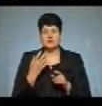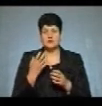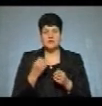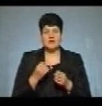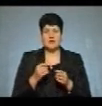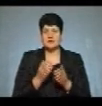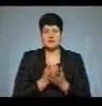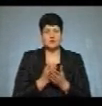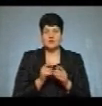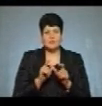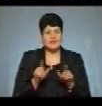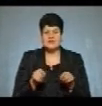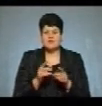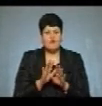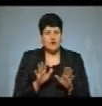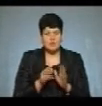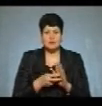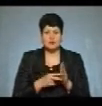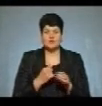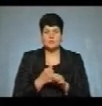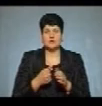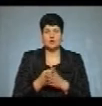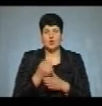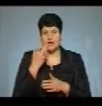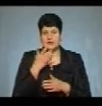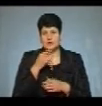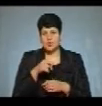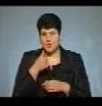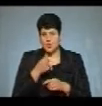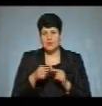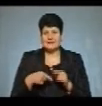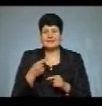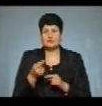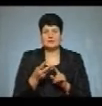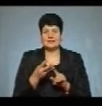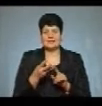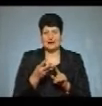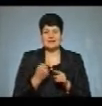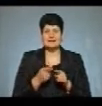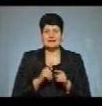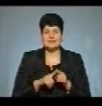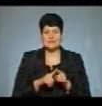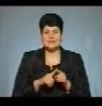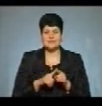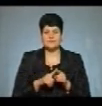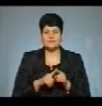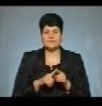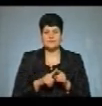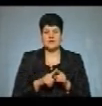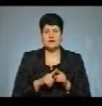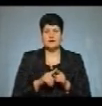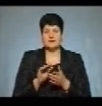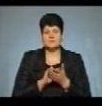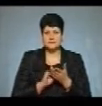не створена, але планується створити її до літа цього року. Наступний, третій етап – це складання незалежних